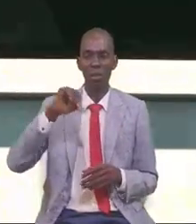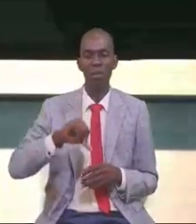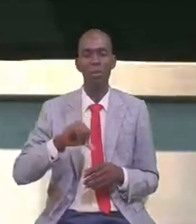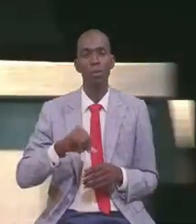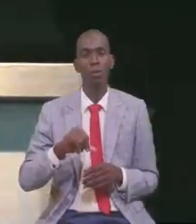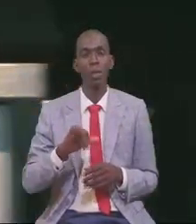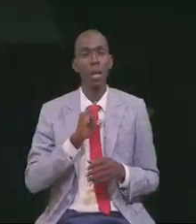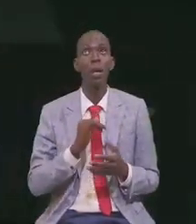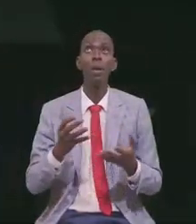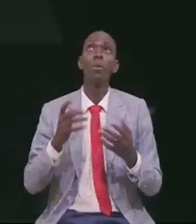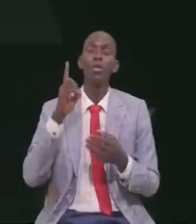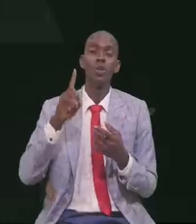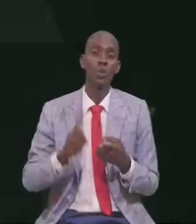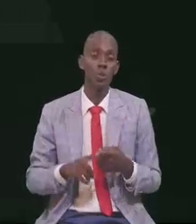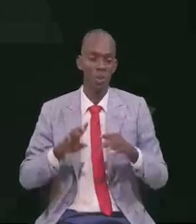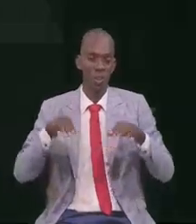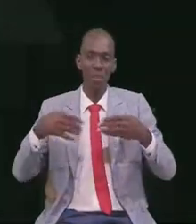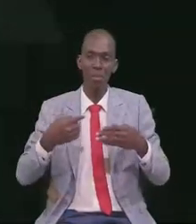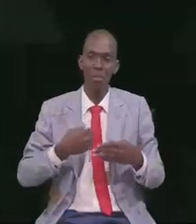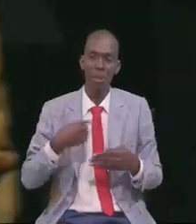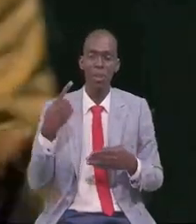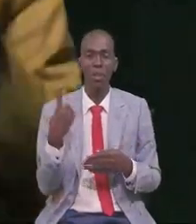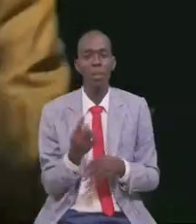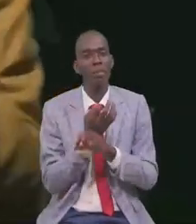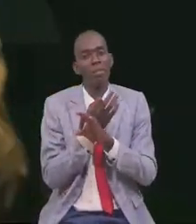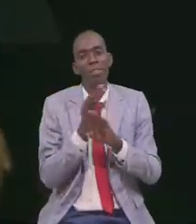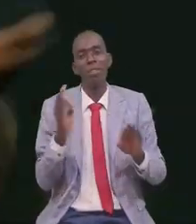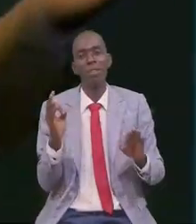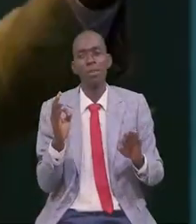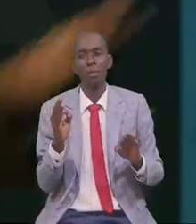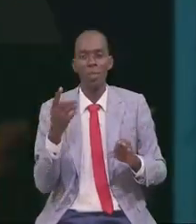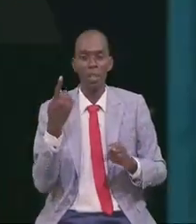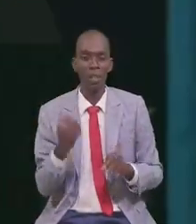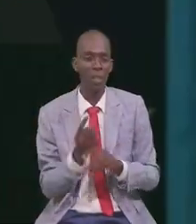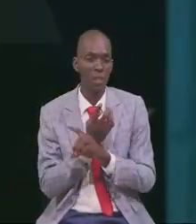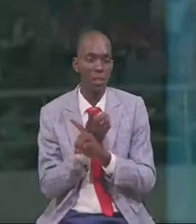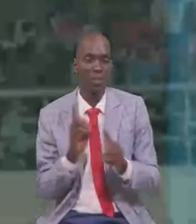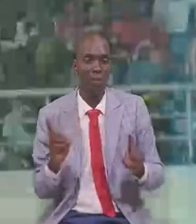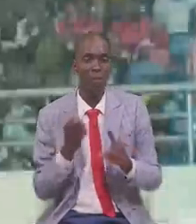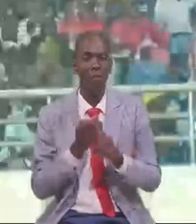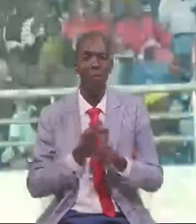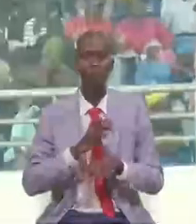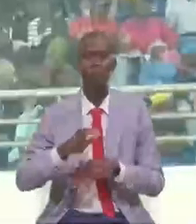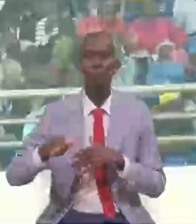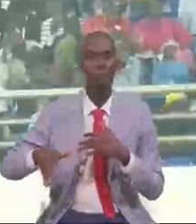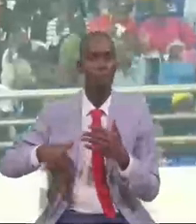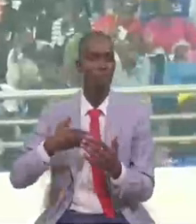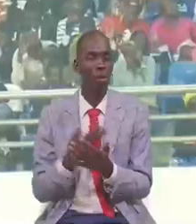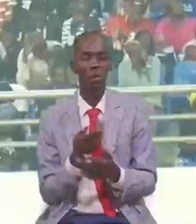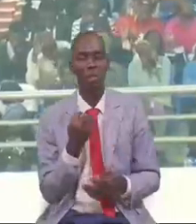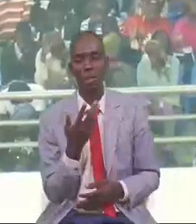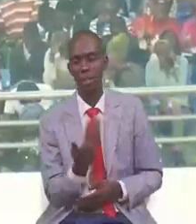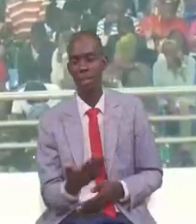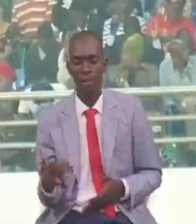Je veux que tu me donnes la libération, la délivrance de tous ces péchés qui lient ma